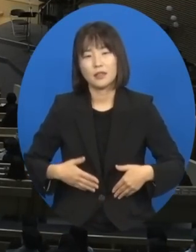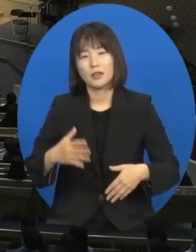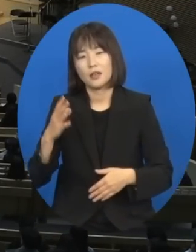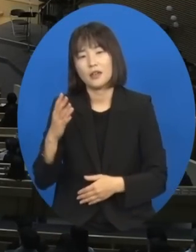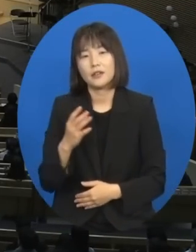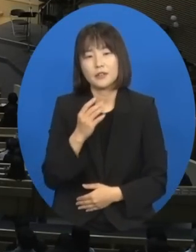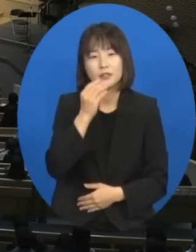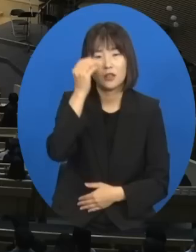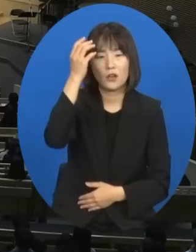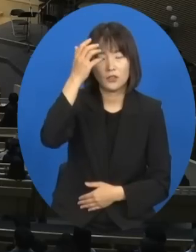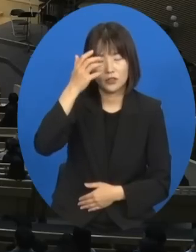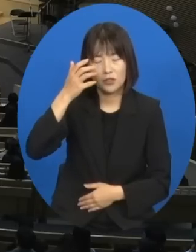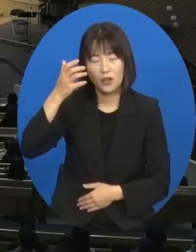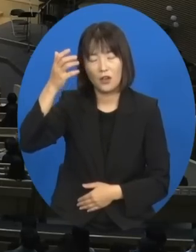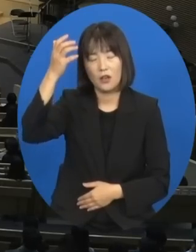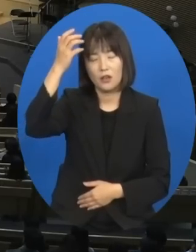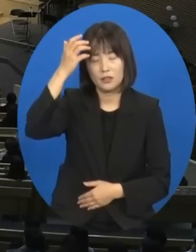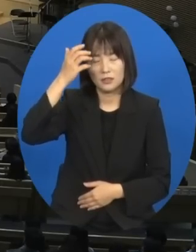따스한